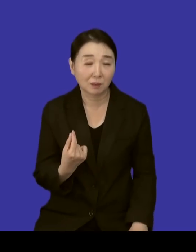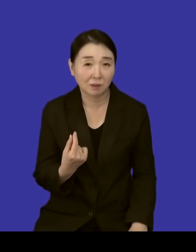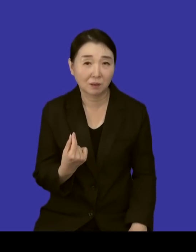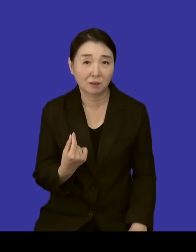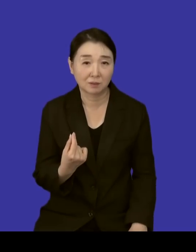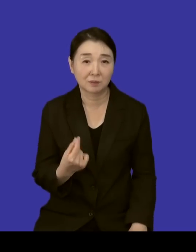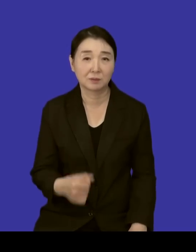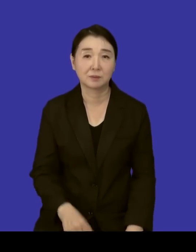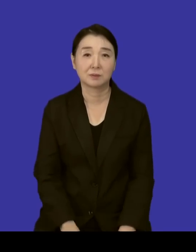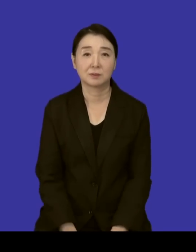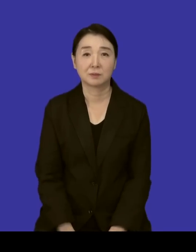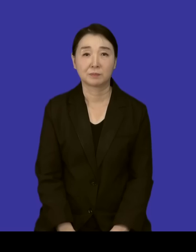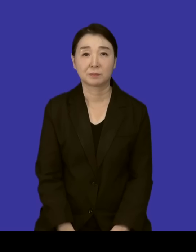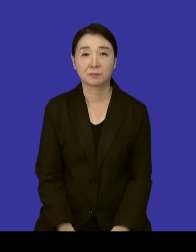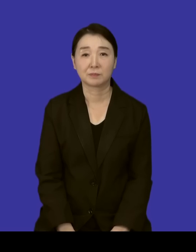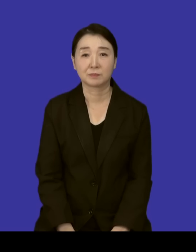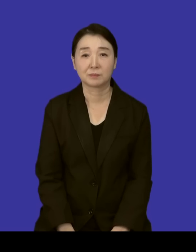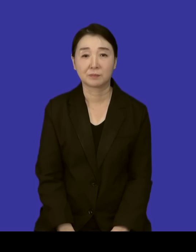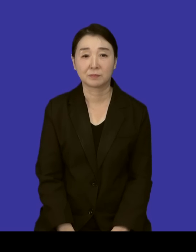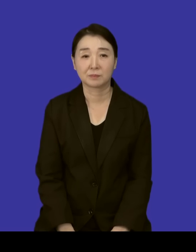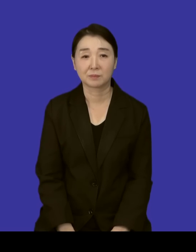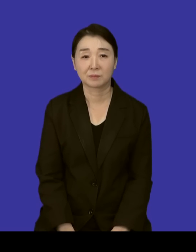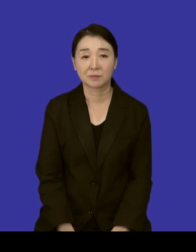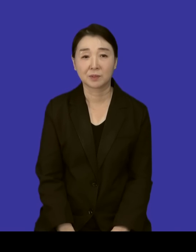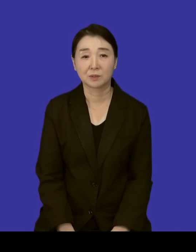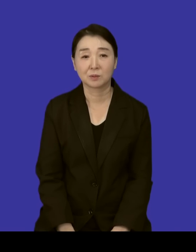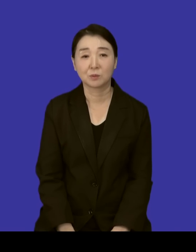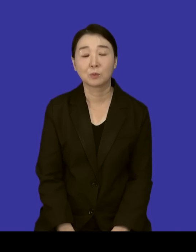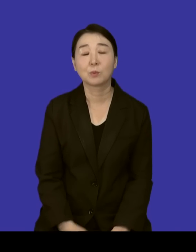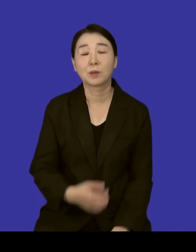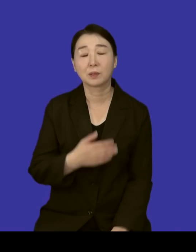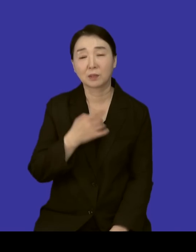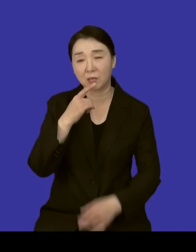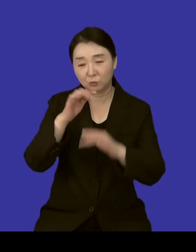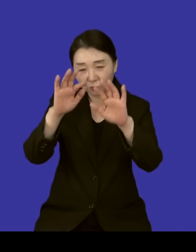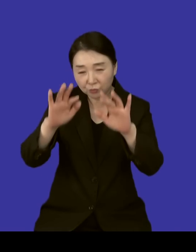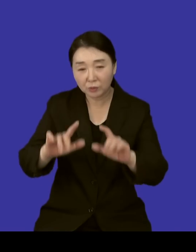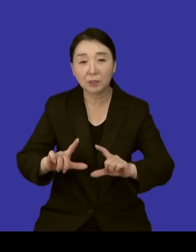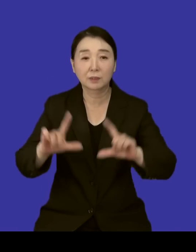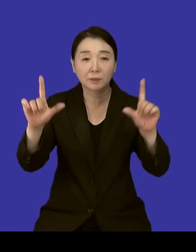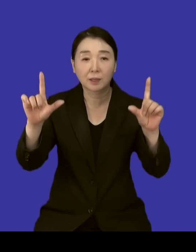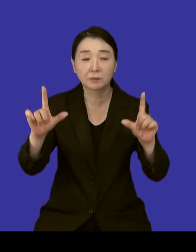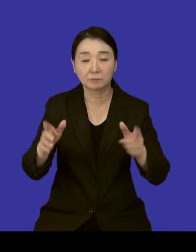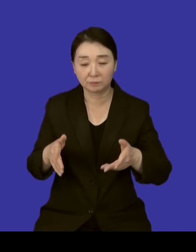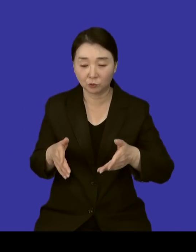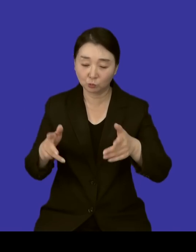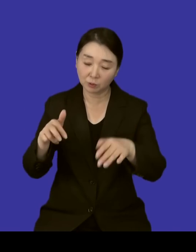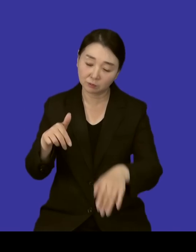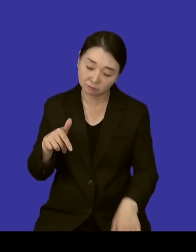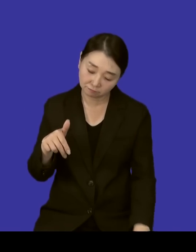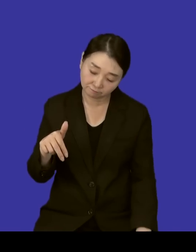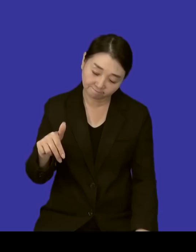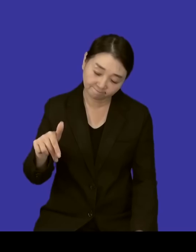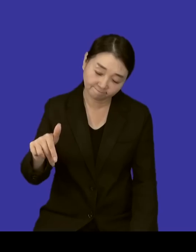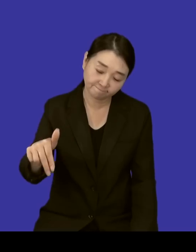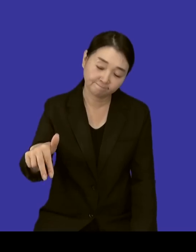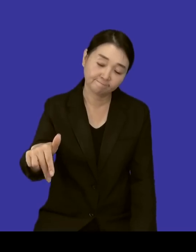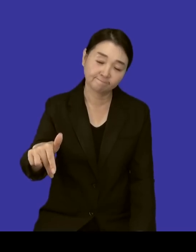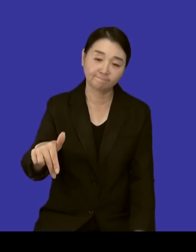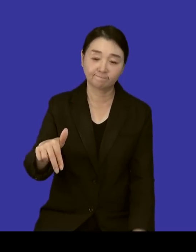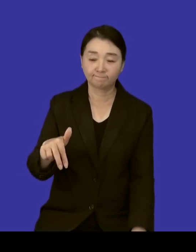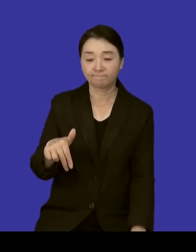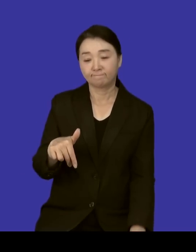적이 예. 없으시니까. 그래가지고 이제 뚝방길을 눈이 오는데 왔다 갔다 하면서 나는 앞으로 어떻게